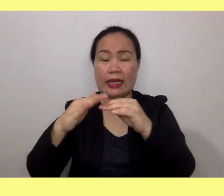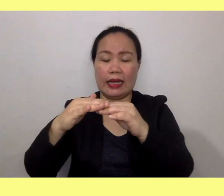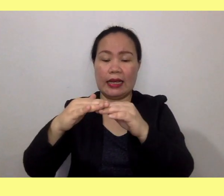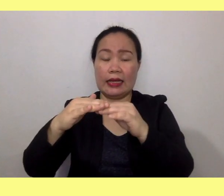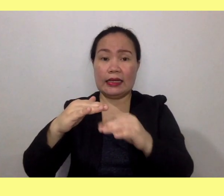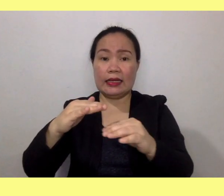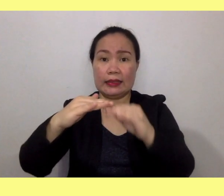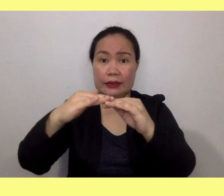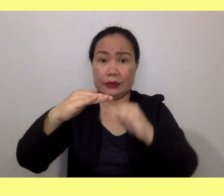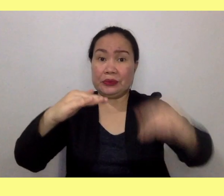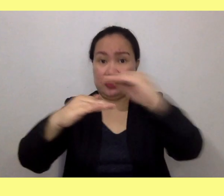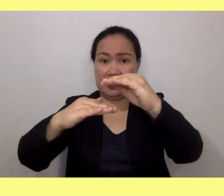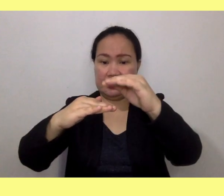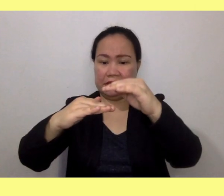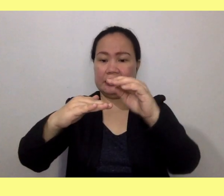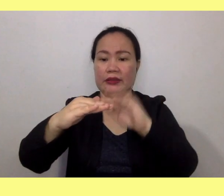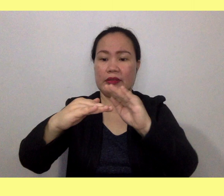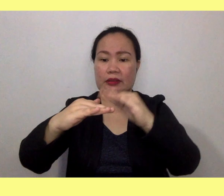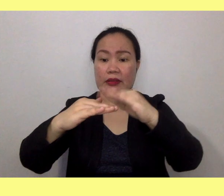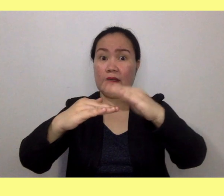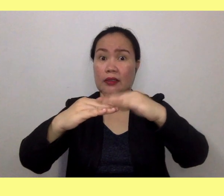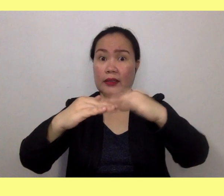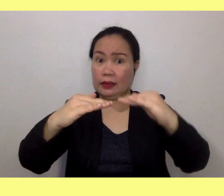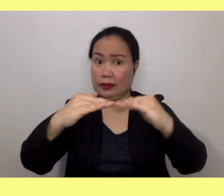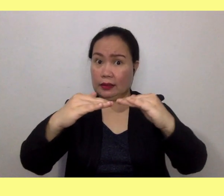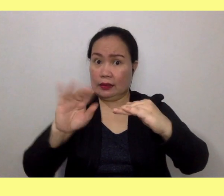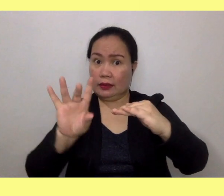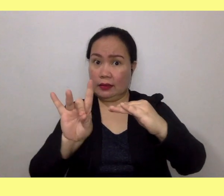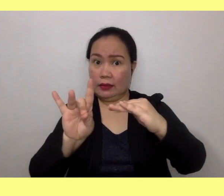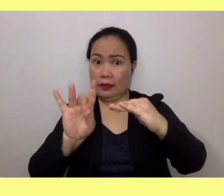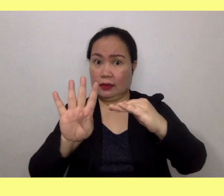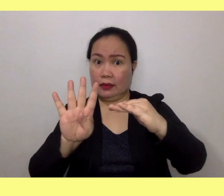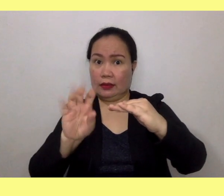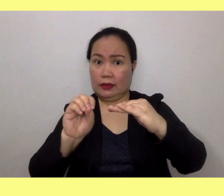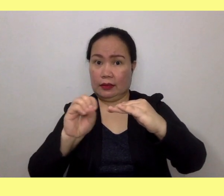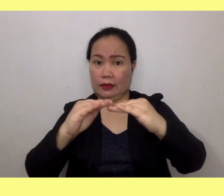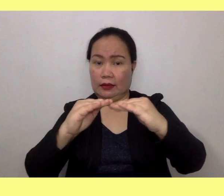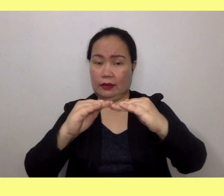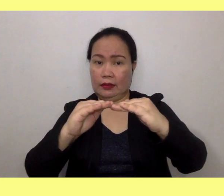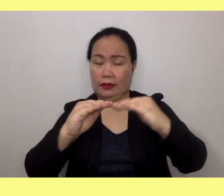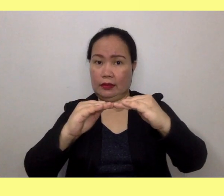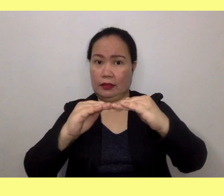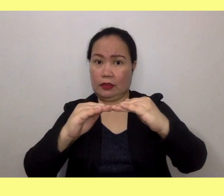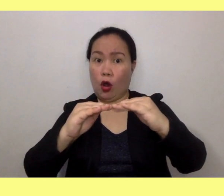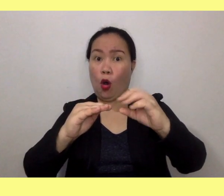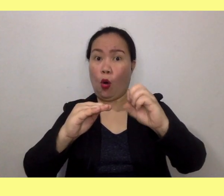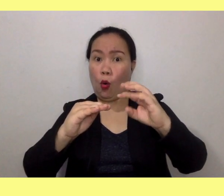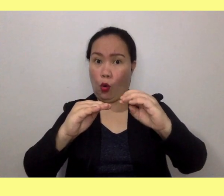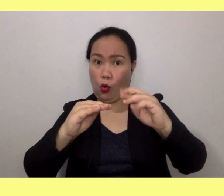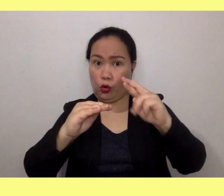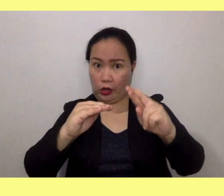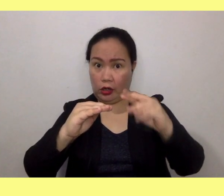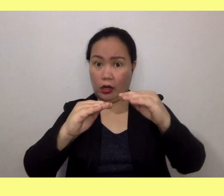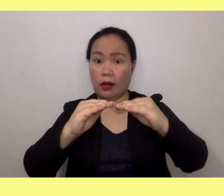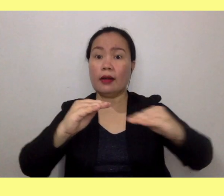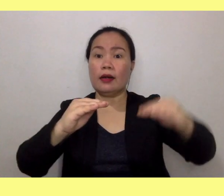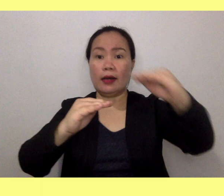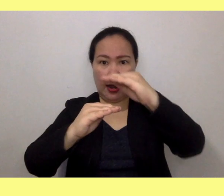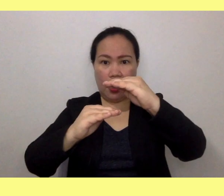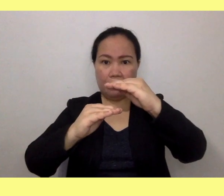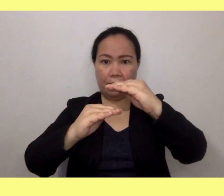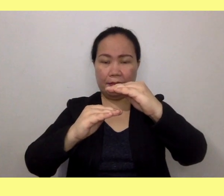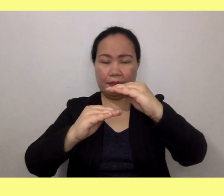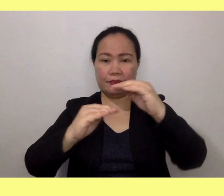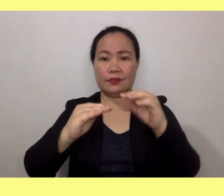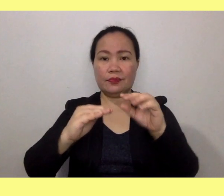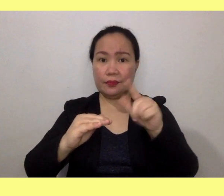least, dapat ito yung pinakamababa. So, it's either, ito yung minimum na dapat kitain niya pataas. So,